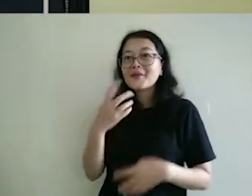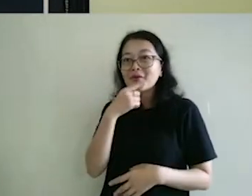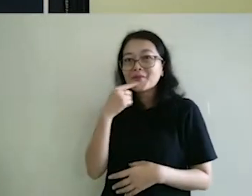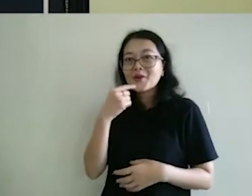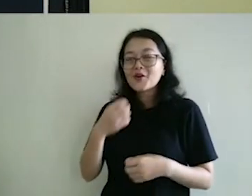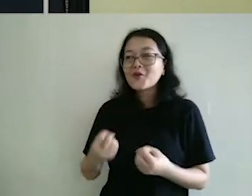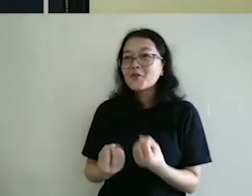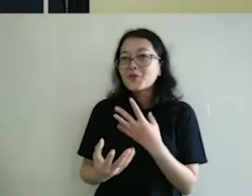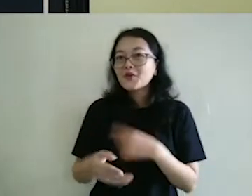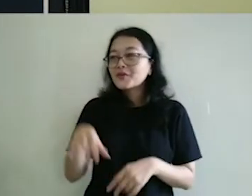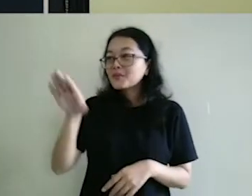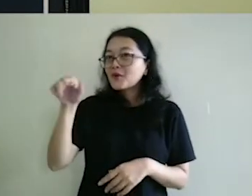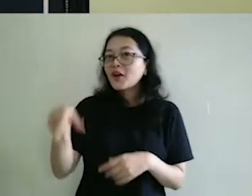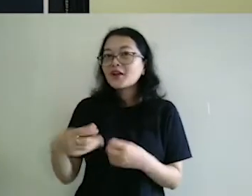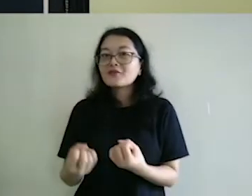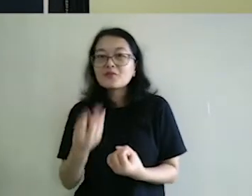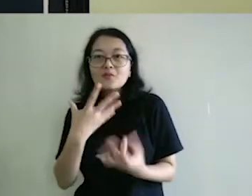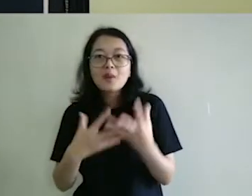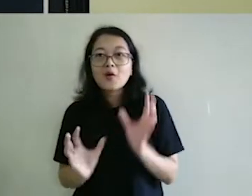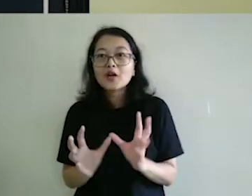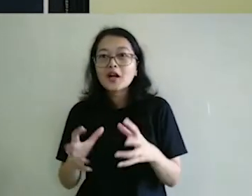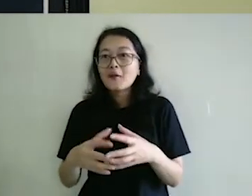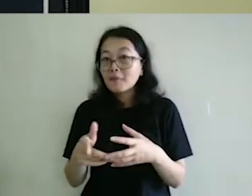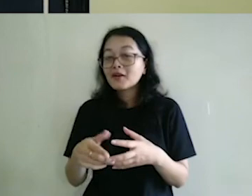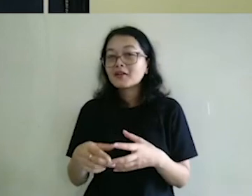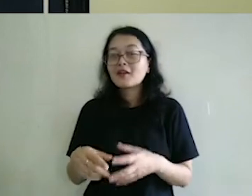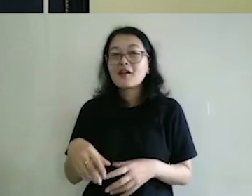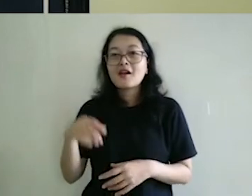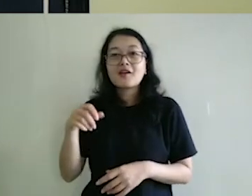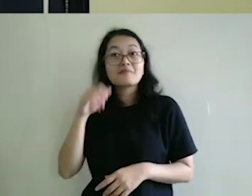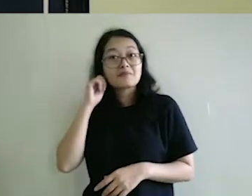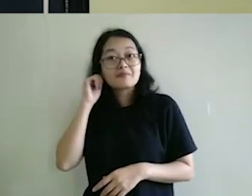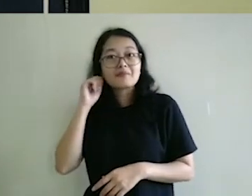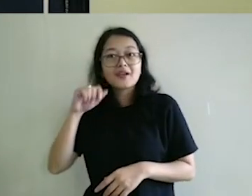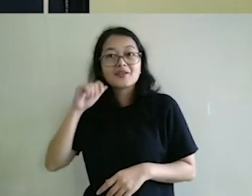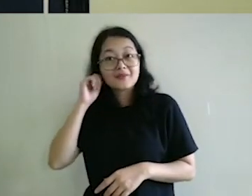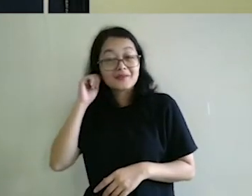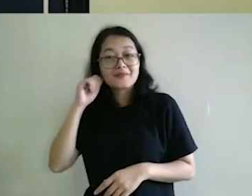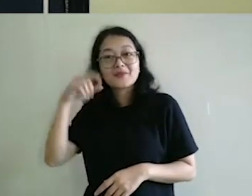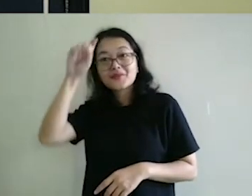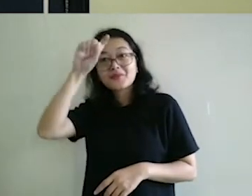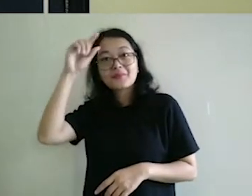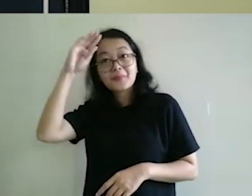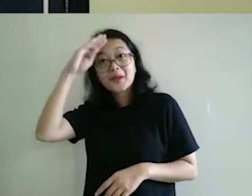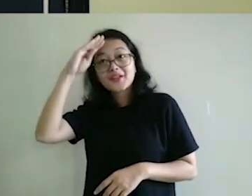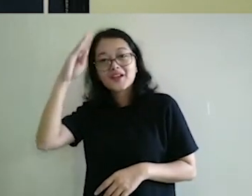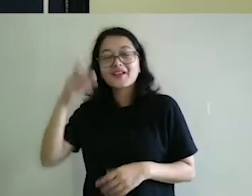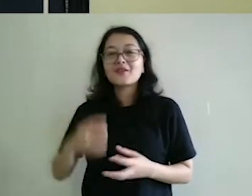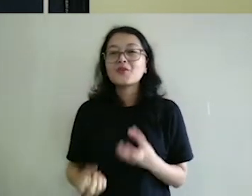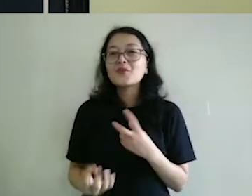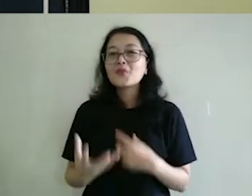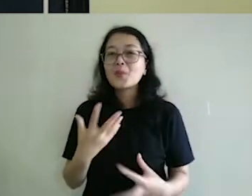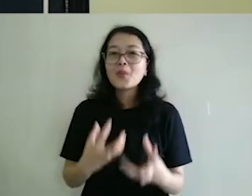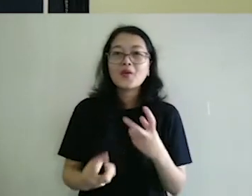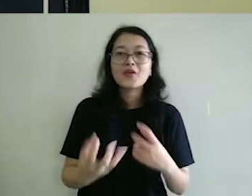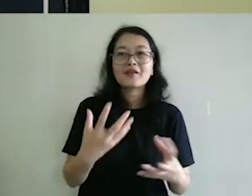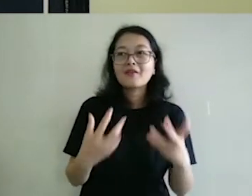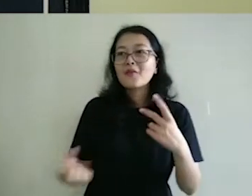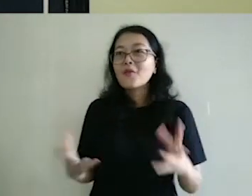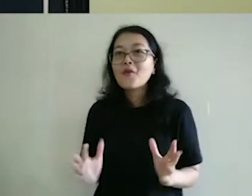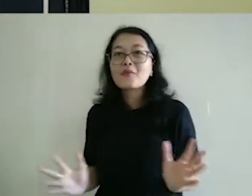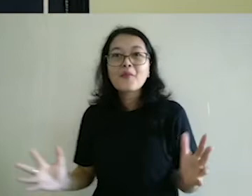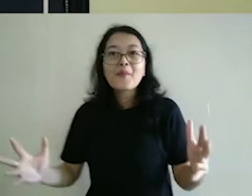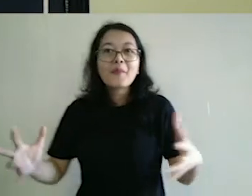Tidak sedikit mawarnya, teman-teman. Bahkan lewat cerita kurang lebih 75